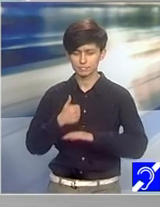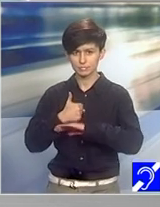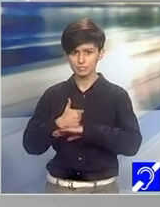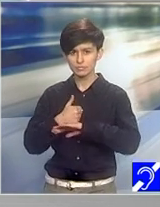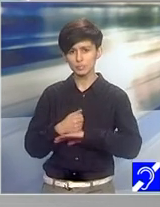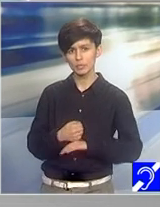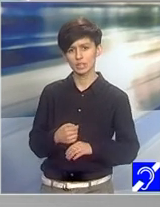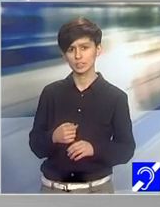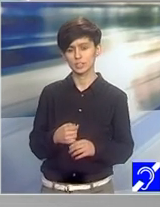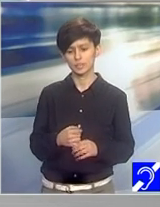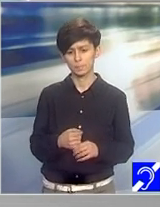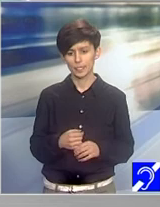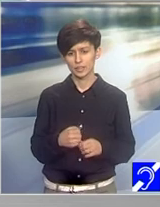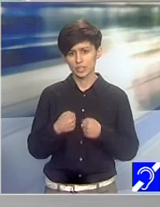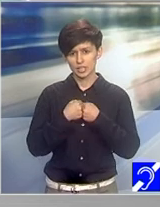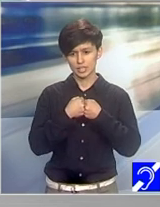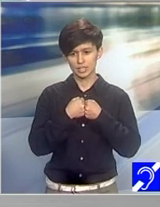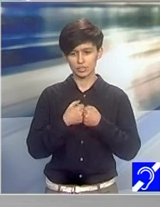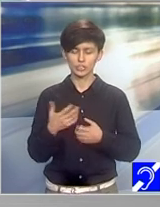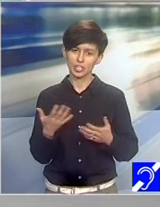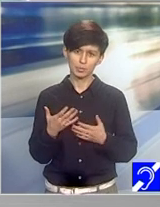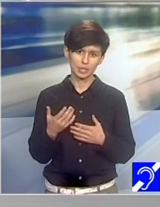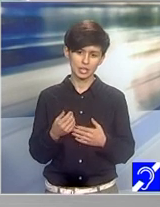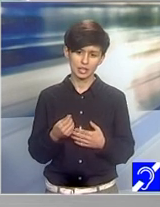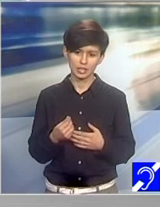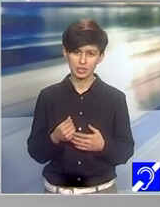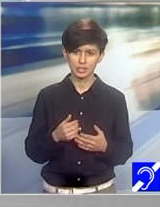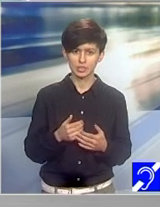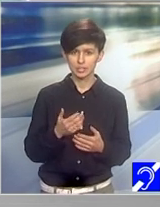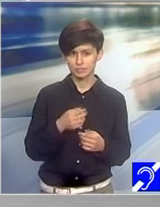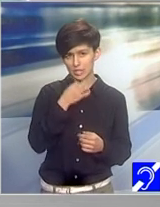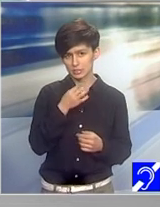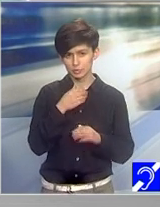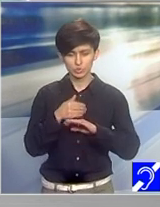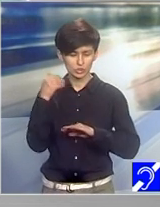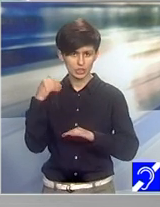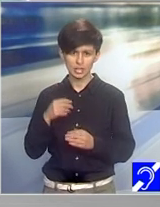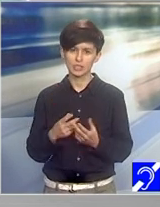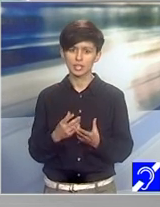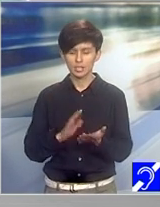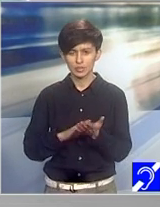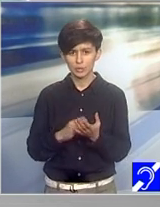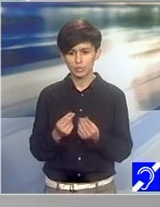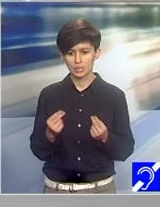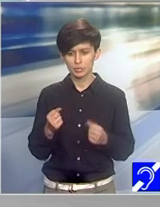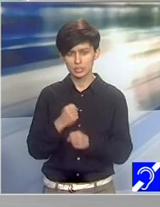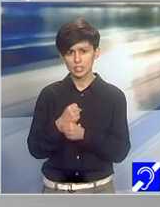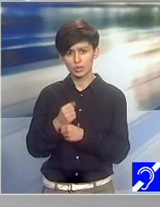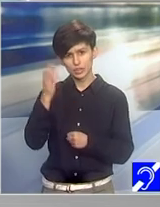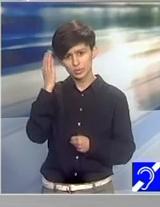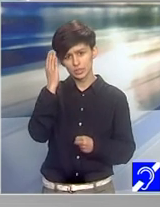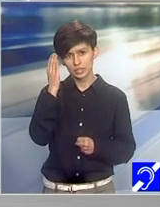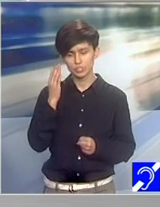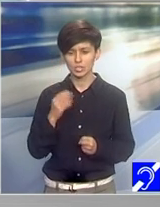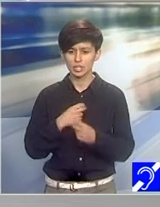spiritul de negociere pe care l-ați invocat adineauri, faptul că mulți dintre ei s-au școlit la Paris, s-au școlit în Germania, s-au